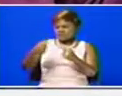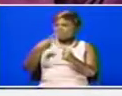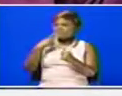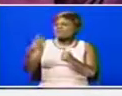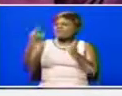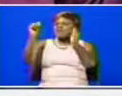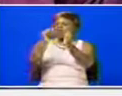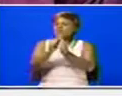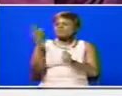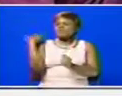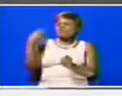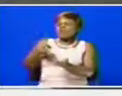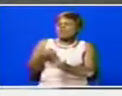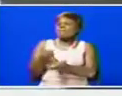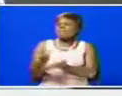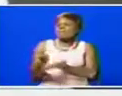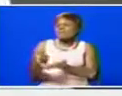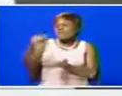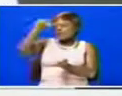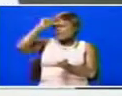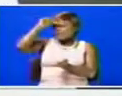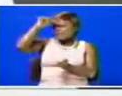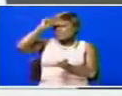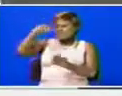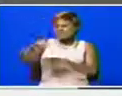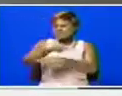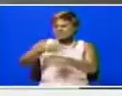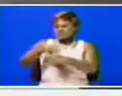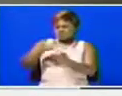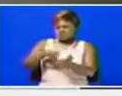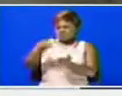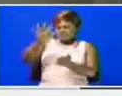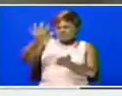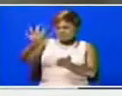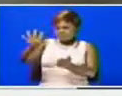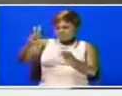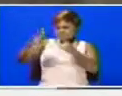37,210 walizokuwa wakilipa. Serikali ya kitaifa itawalipia